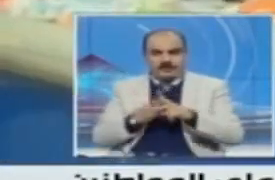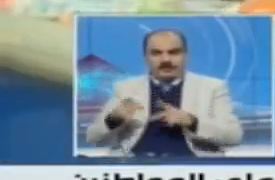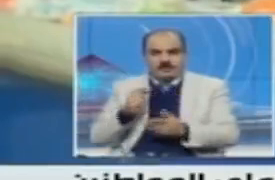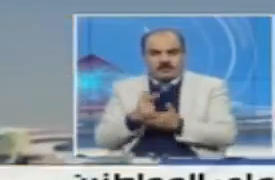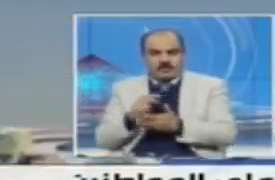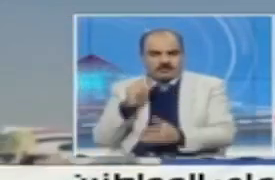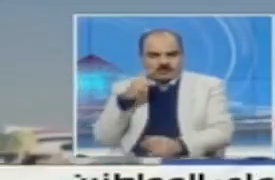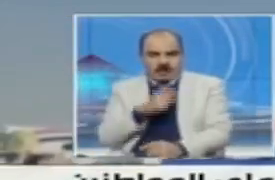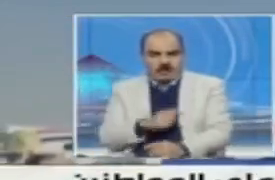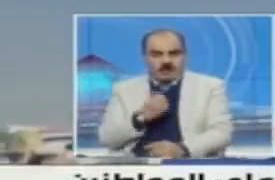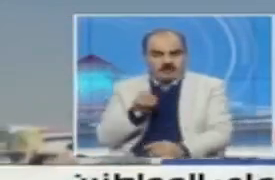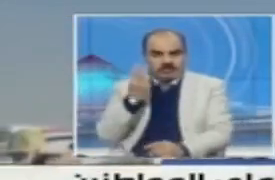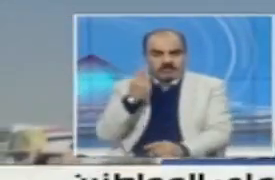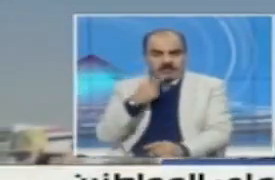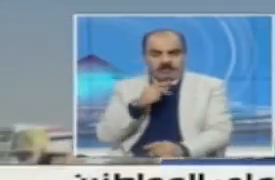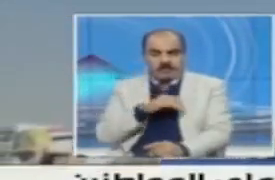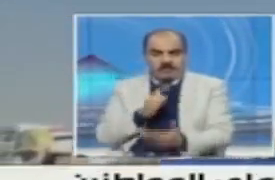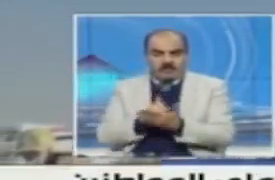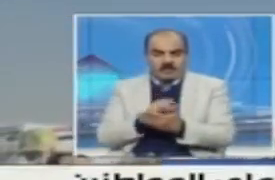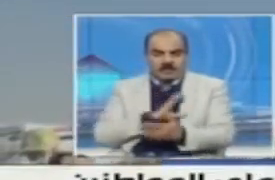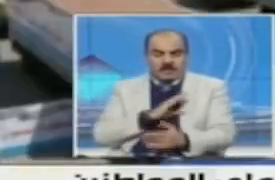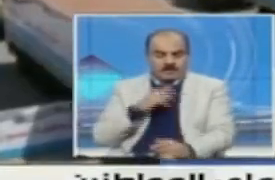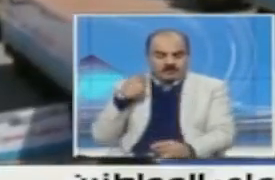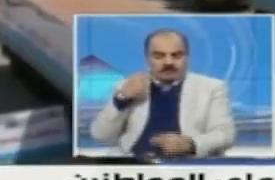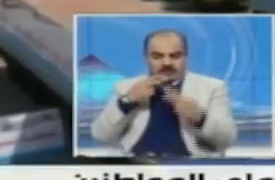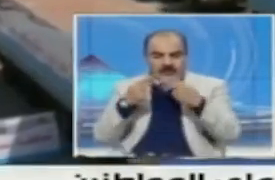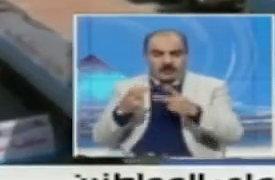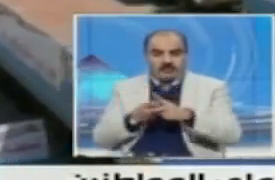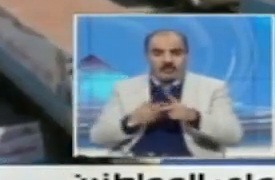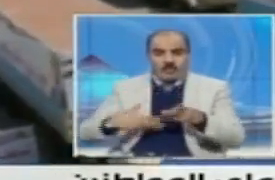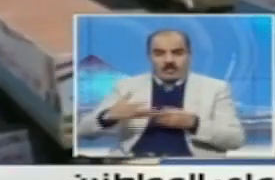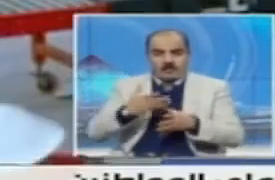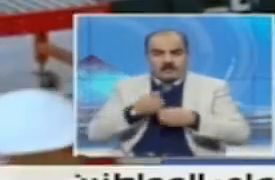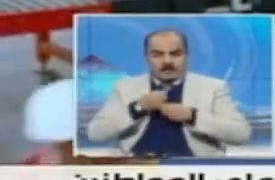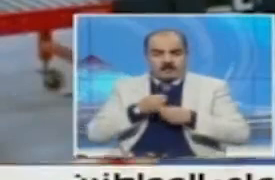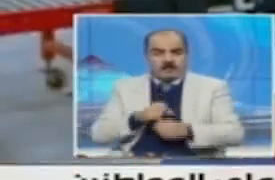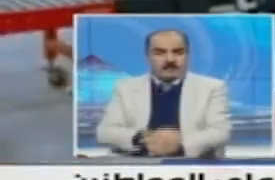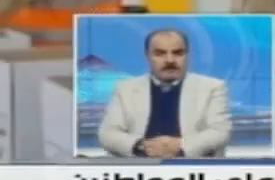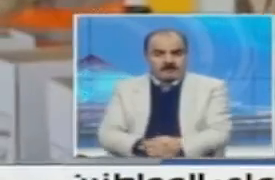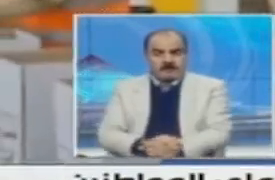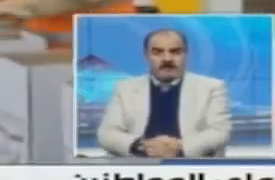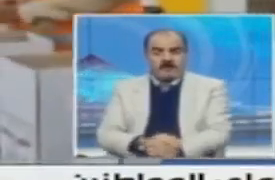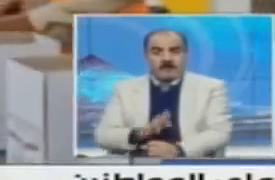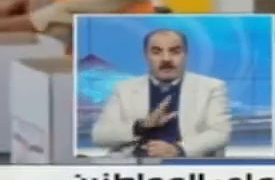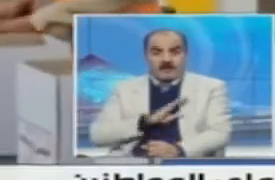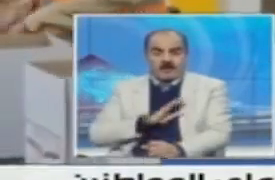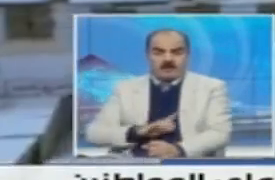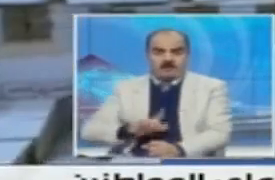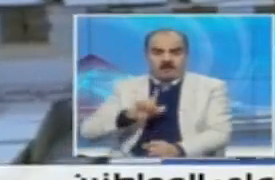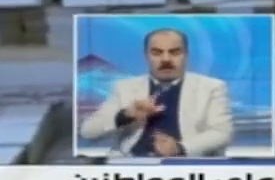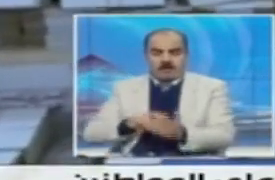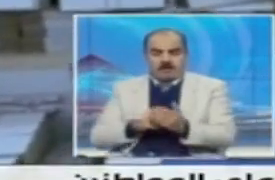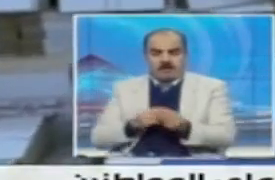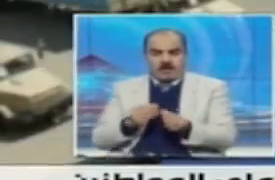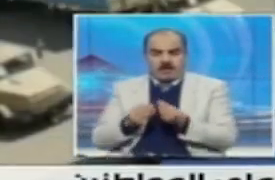المواطنين، وانطلاقا من المسؤولية الاجتماعية للقوات المسلحة، أصدرت القيادة العامة